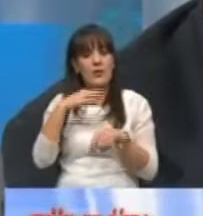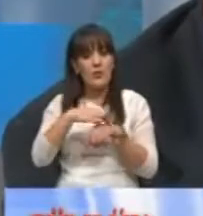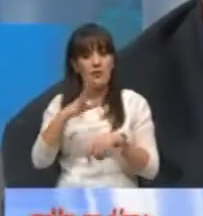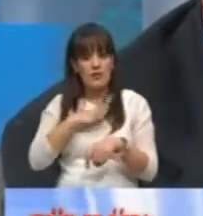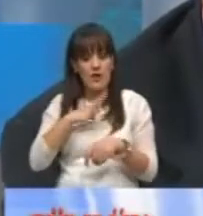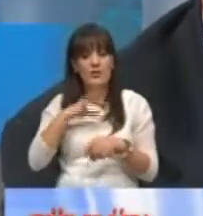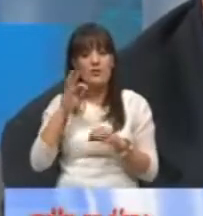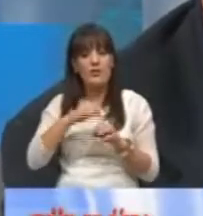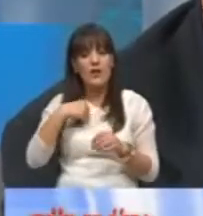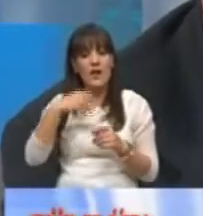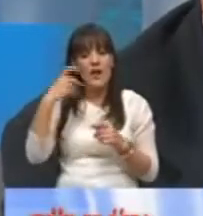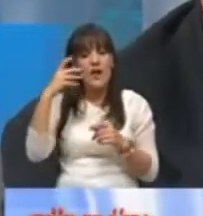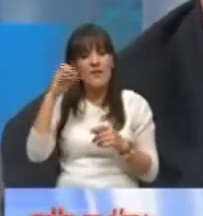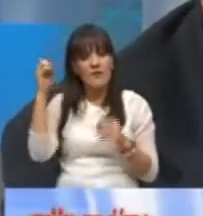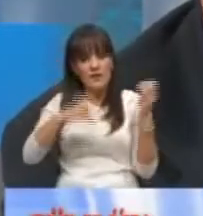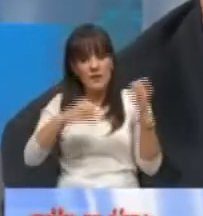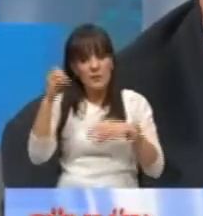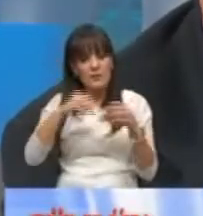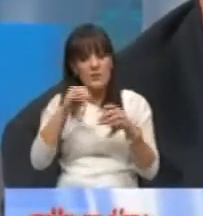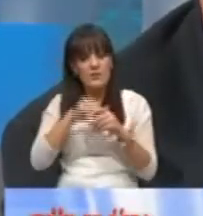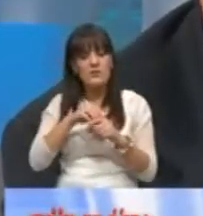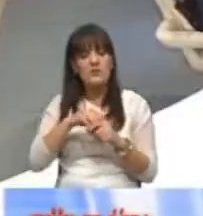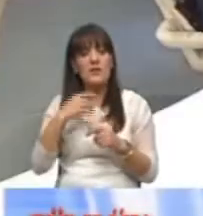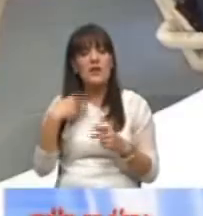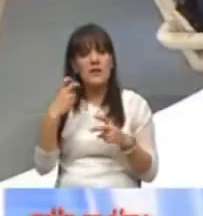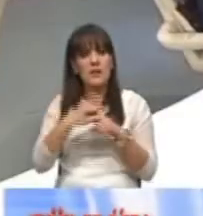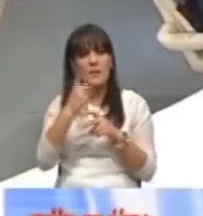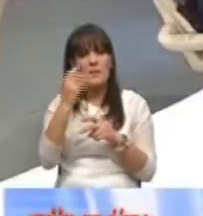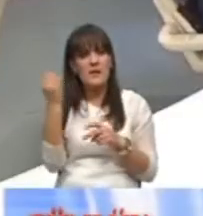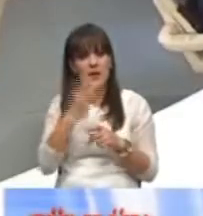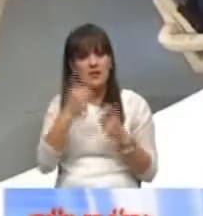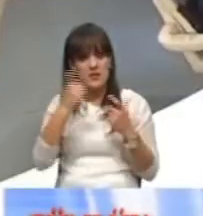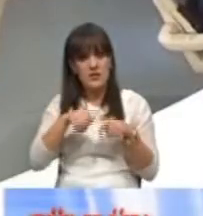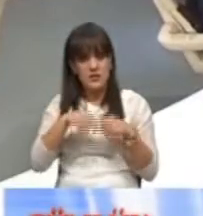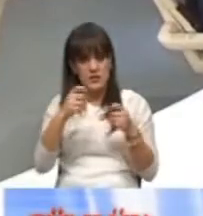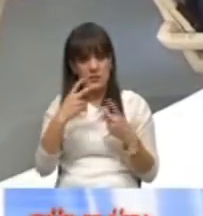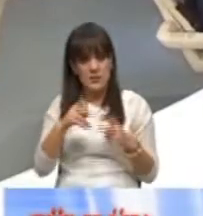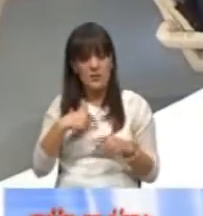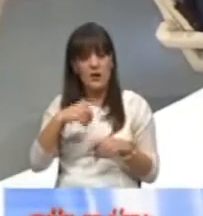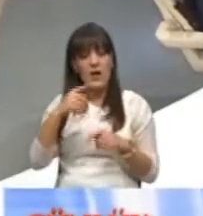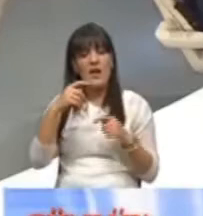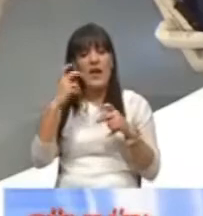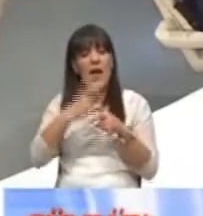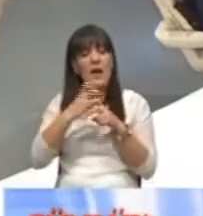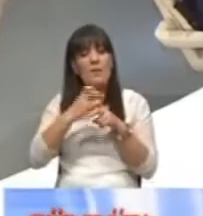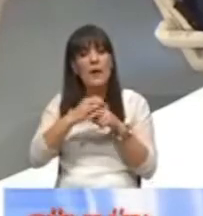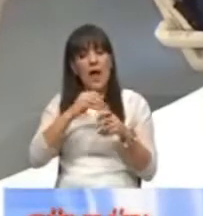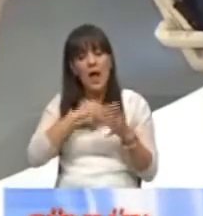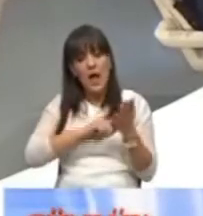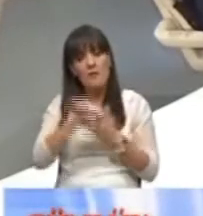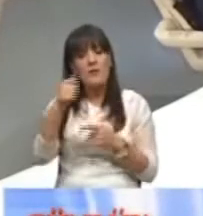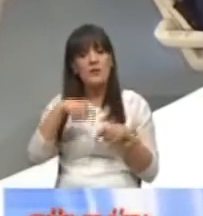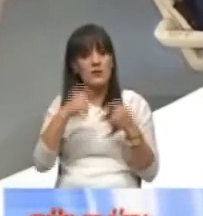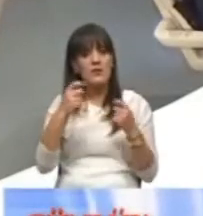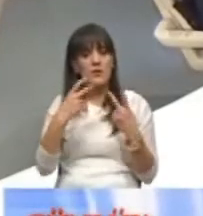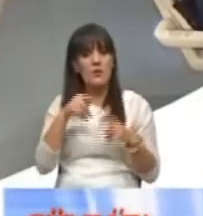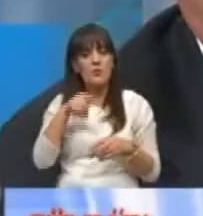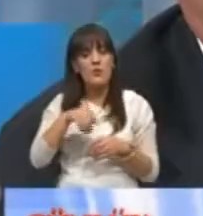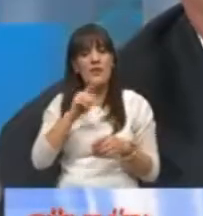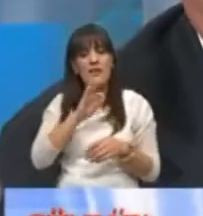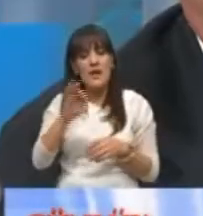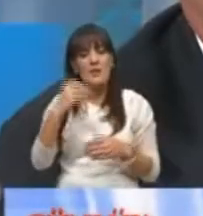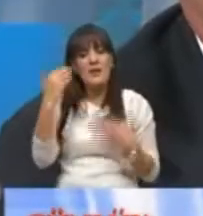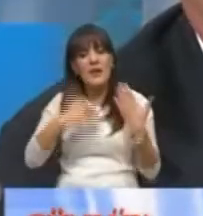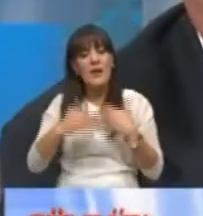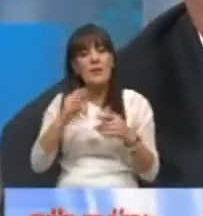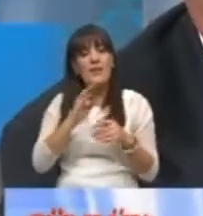değerlendirilip tanı konulması gereken bir durum. Kemik birkaç yerinden kırılabilir mi? Her yerinden kırılabilir, boydan boya bile kırılabilir. Bu tamamen